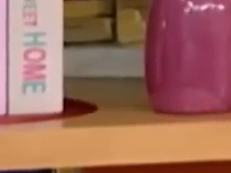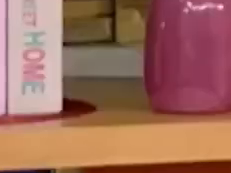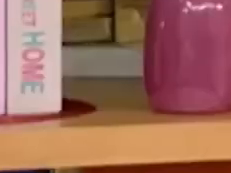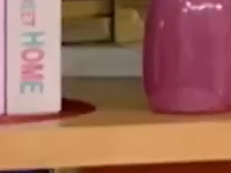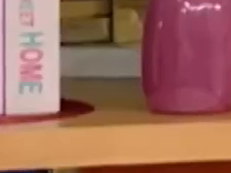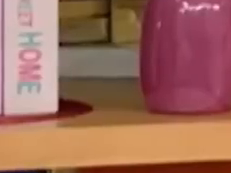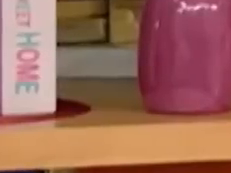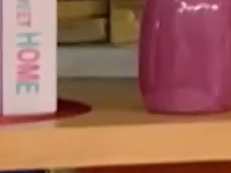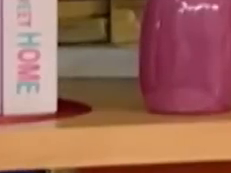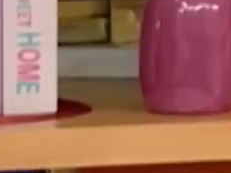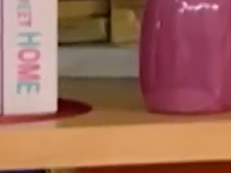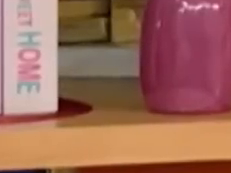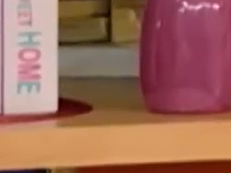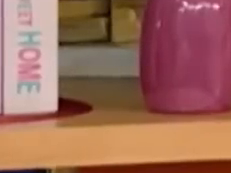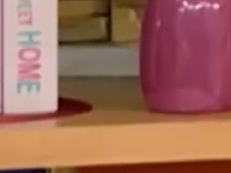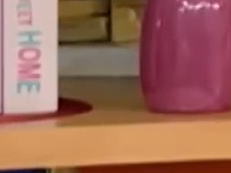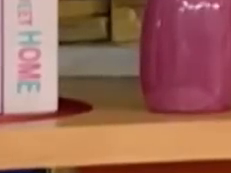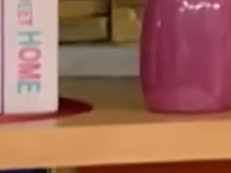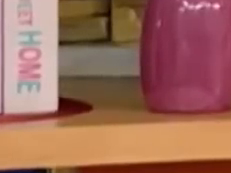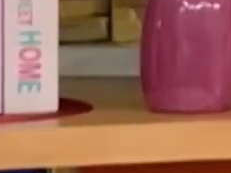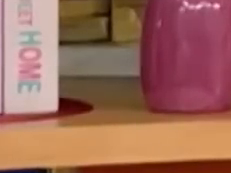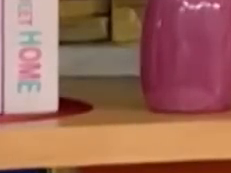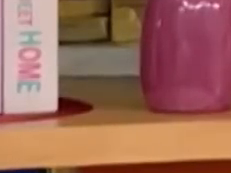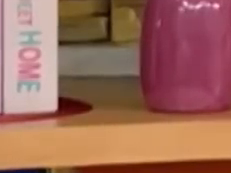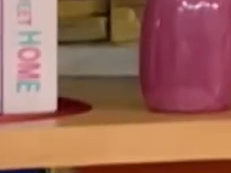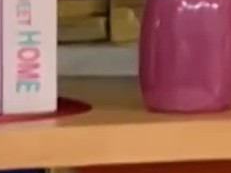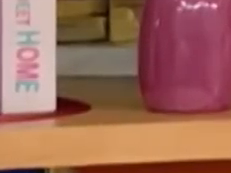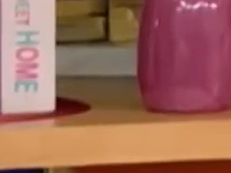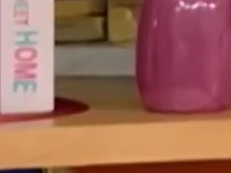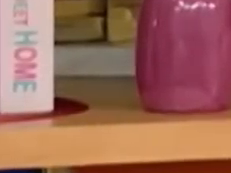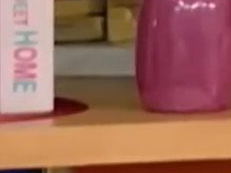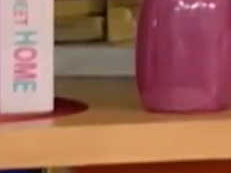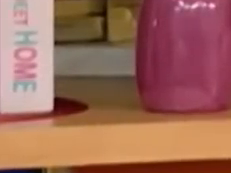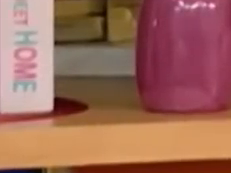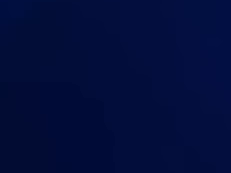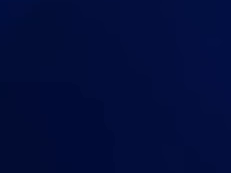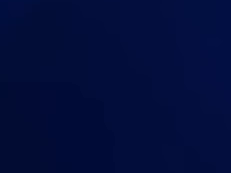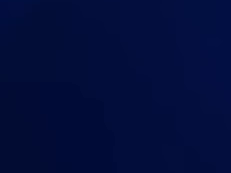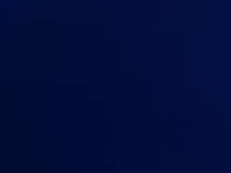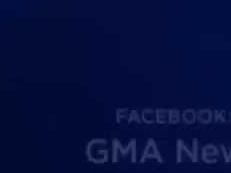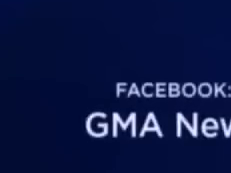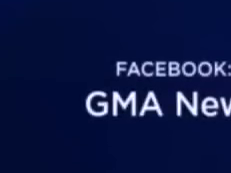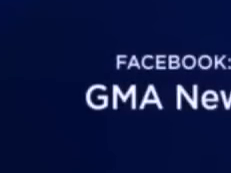sa GMA Pinoy TV at www.gmanews.tv.